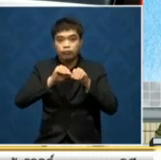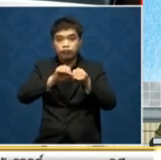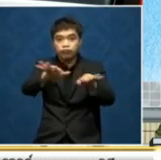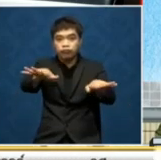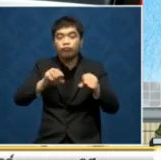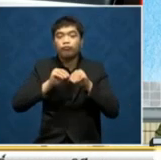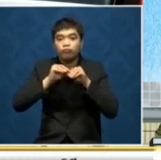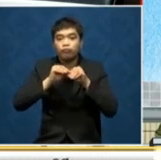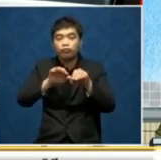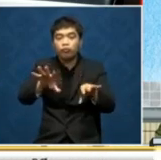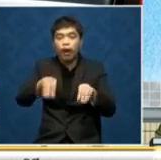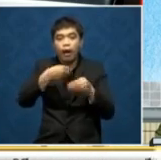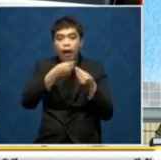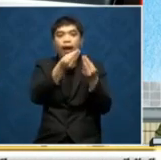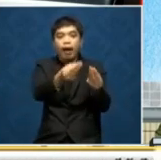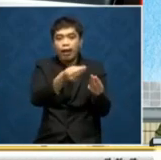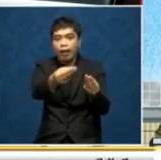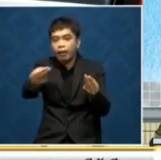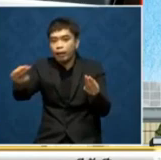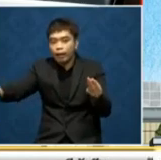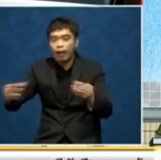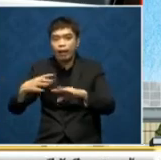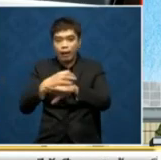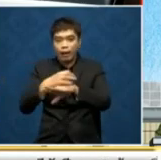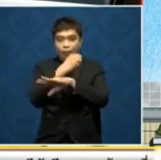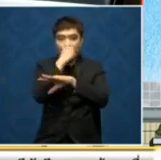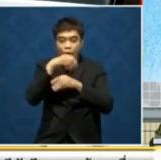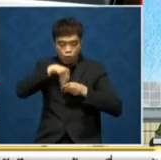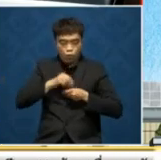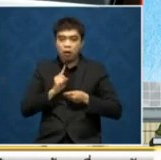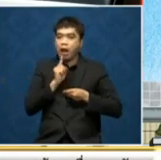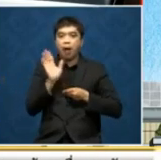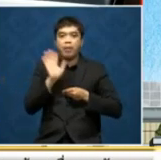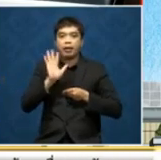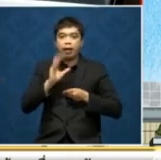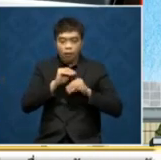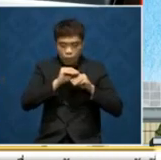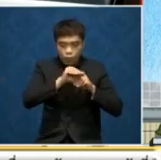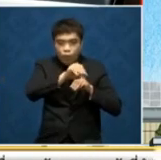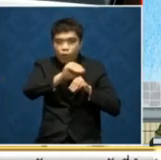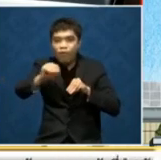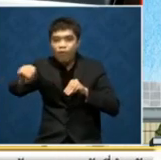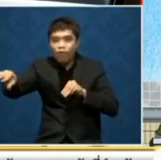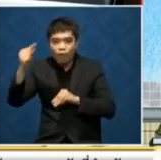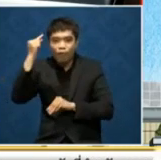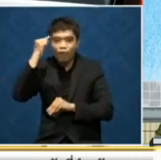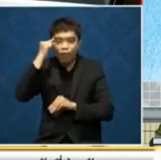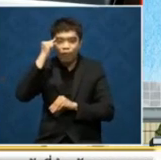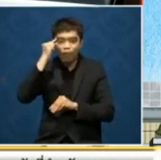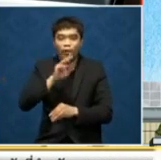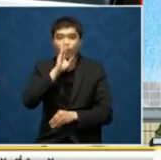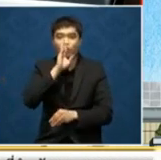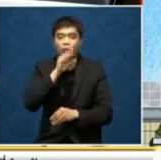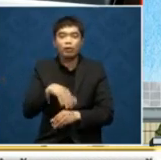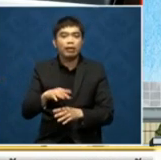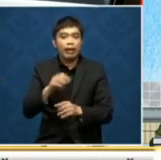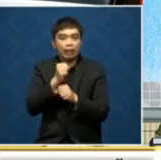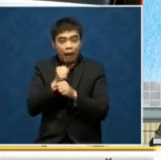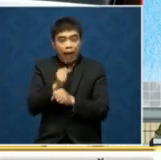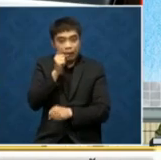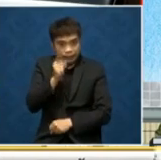มา 20กว่าปีนะฮะแต่ถามว่าณวันนี้เป็นการกระจายอำนาจจริงหรือไม่นะครับมันไม่ใช่นะมันเป็นเรื่องของการกระจายแต่หน้าที่